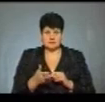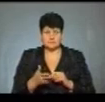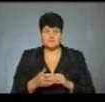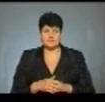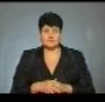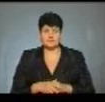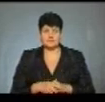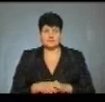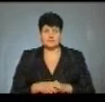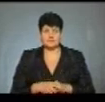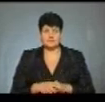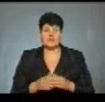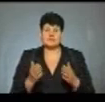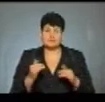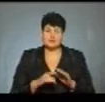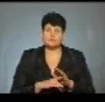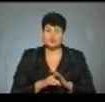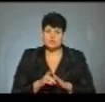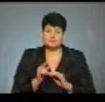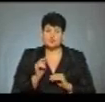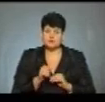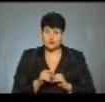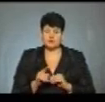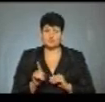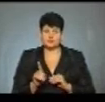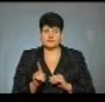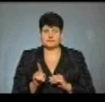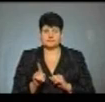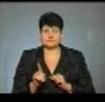назвав. Давайте почнемо з того. Я